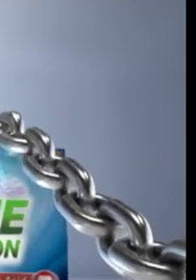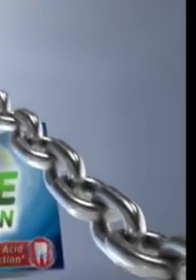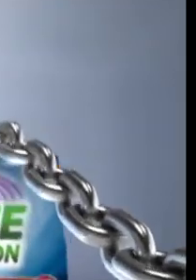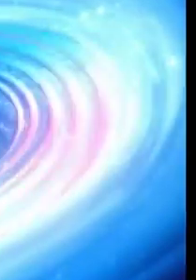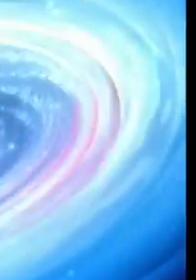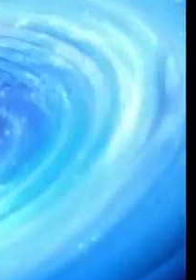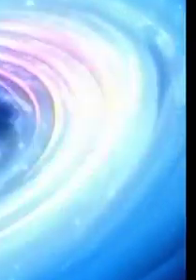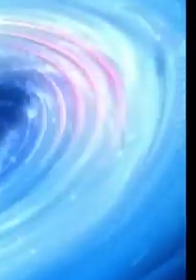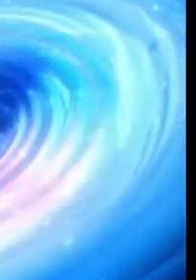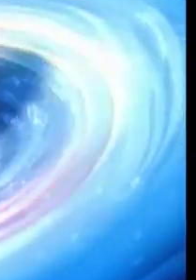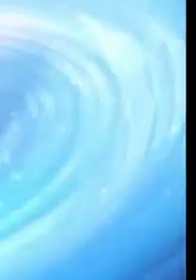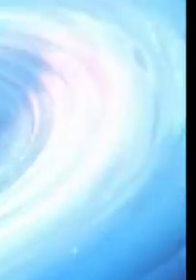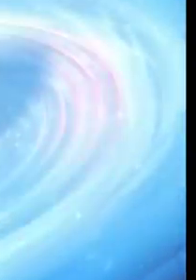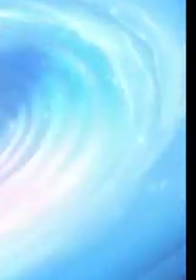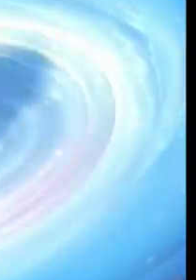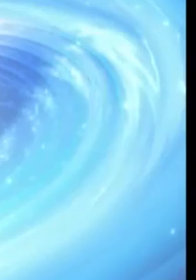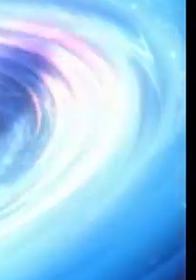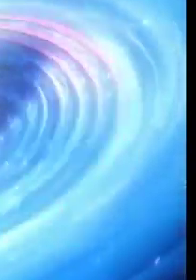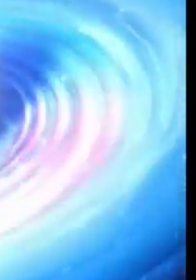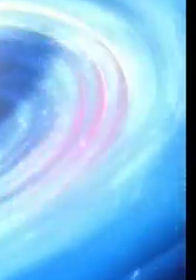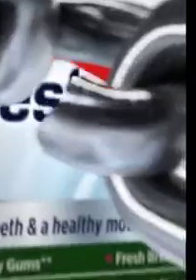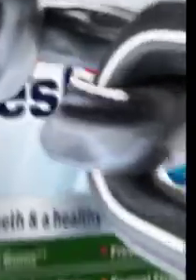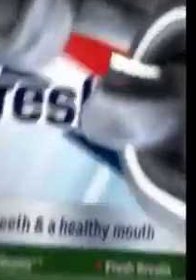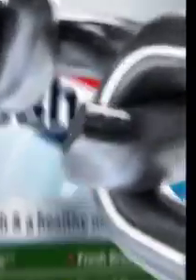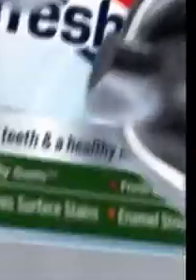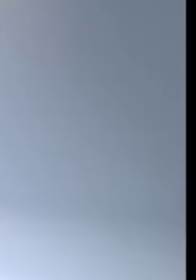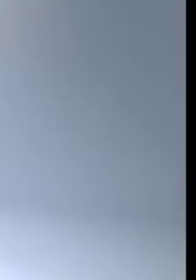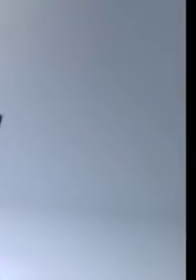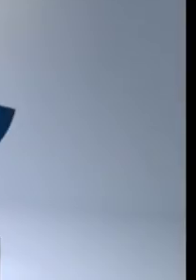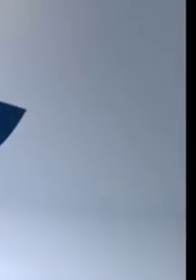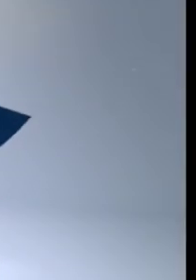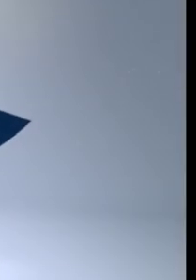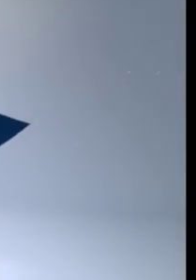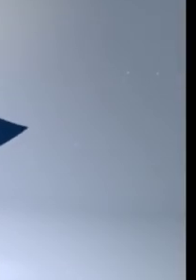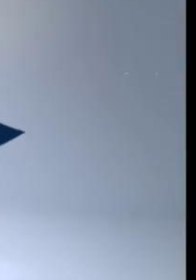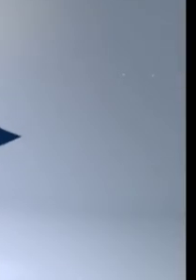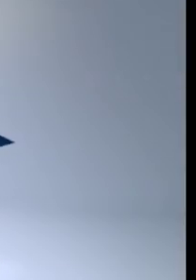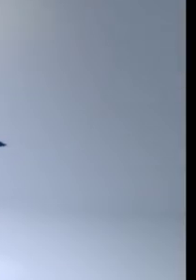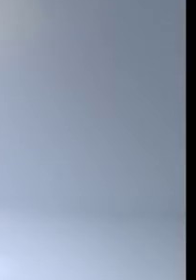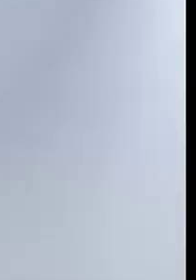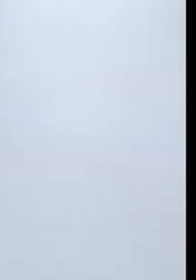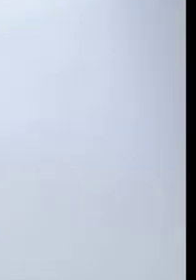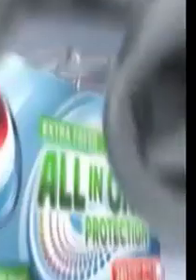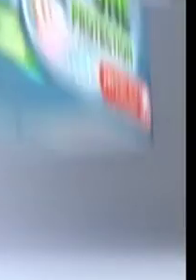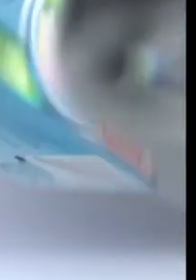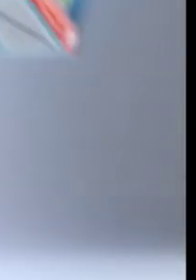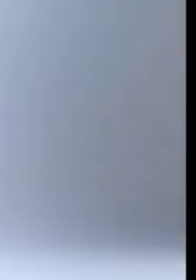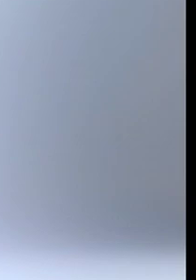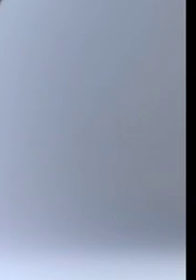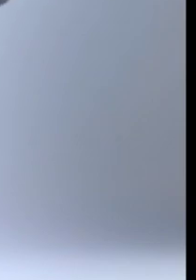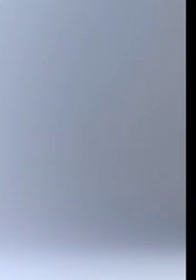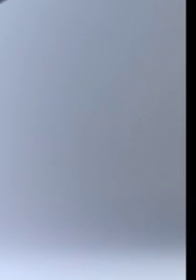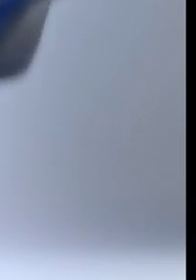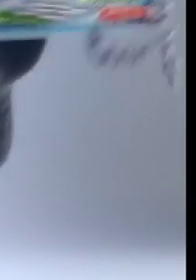pasta Aquafresh All in One Protection. 8 izazova i jedan odgovor. Pobjeđuje karijes, osvježava dah, razara bakterije, razbija